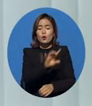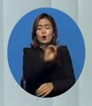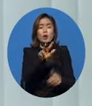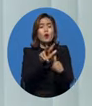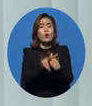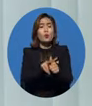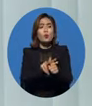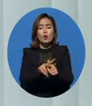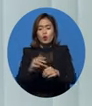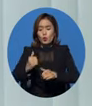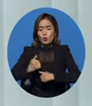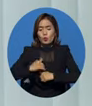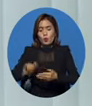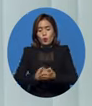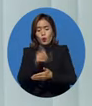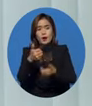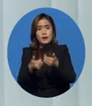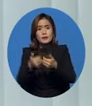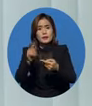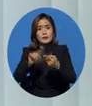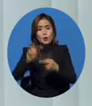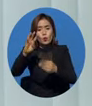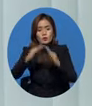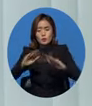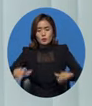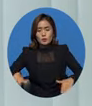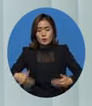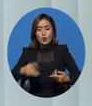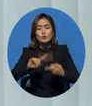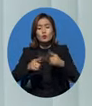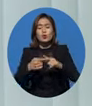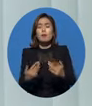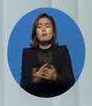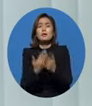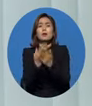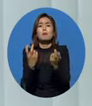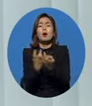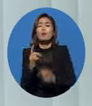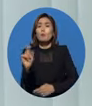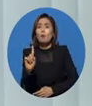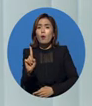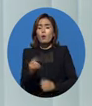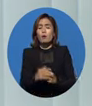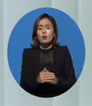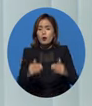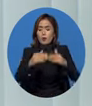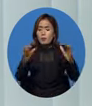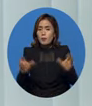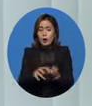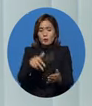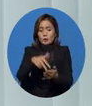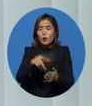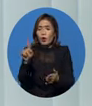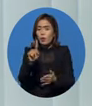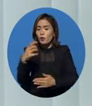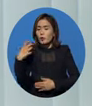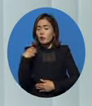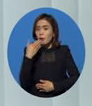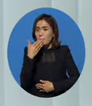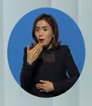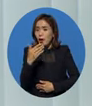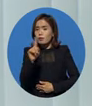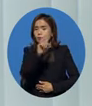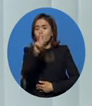군 공항 이전 갈등에 대한 광주전남 상생 해법을 제시해 주시고 당 차원에서 어떤 역할을 할 수 있을지